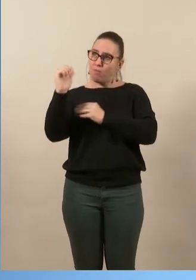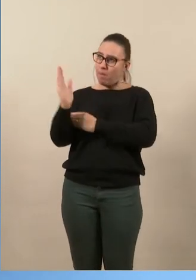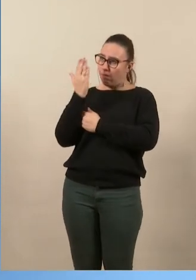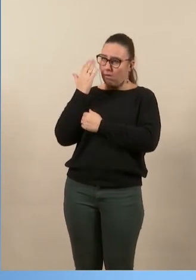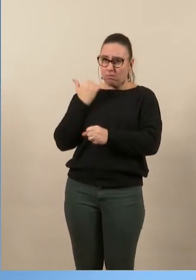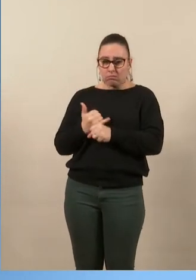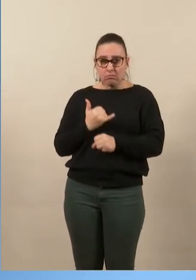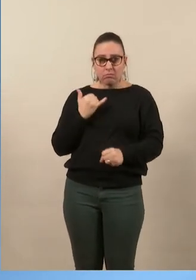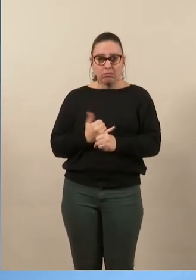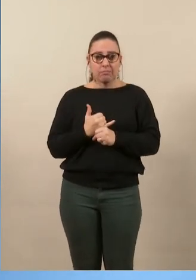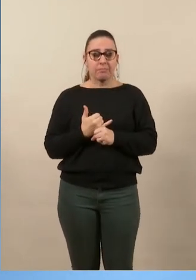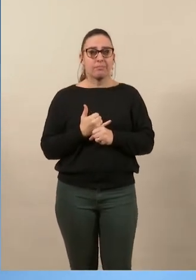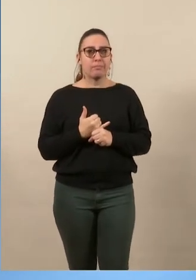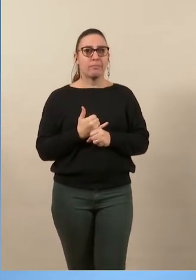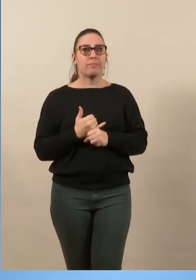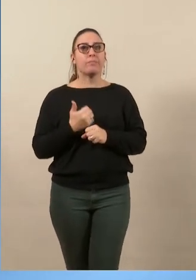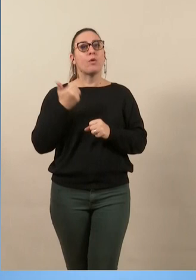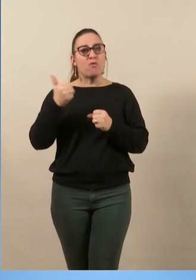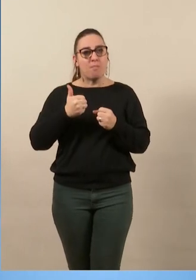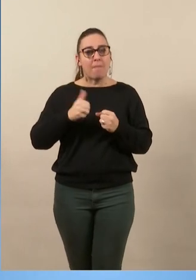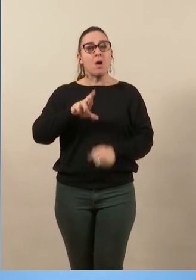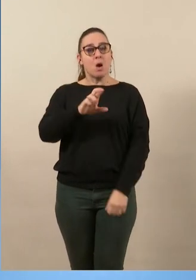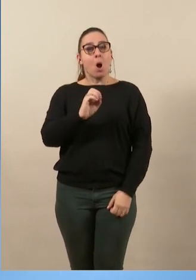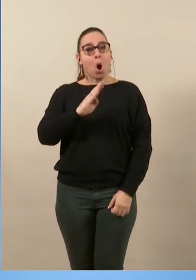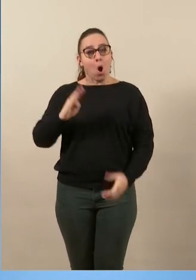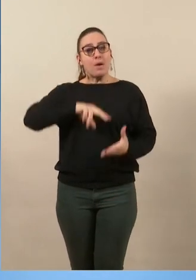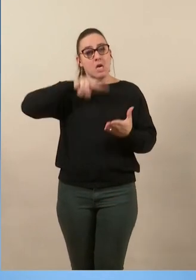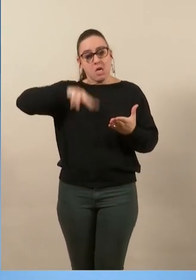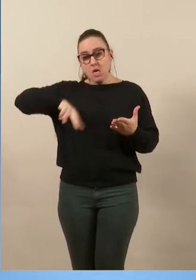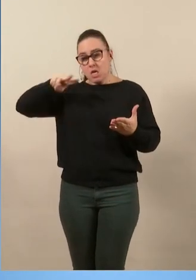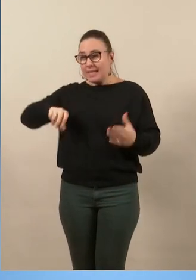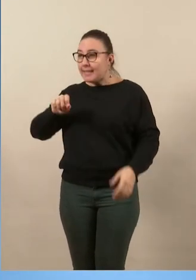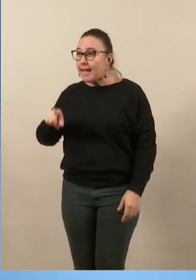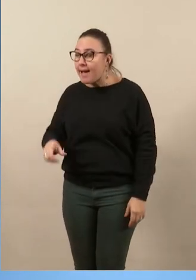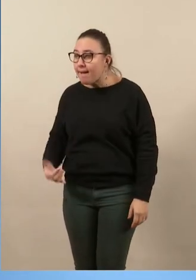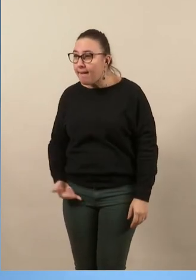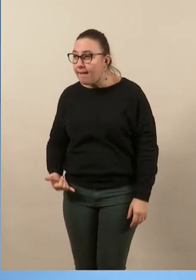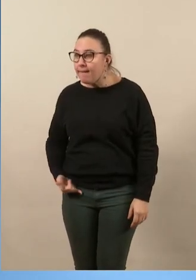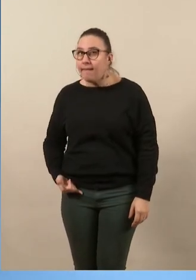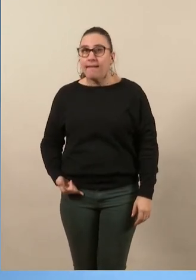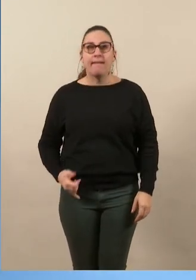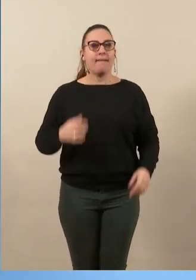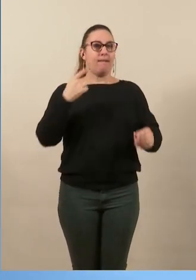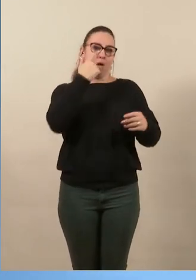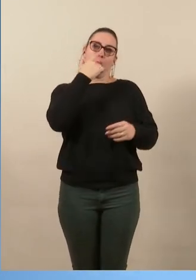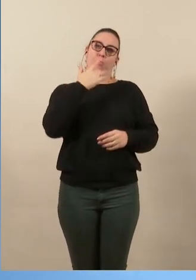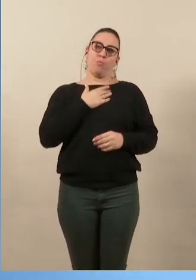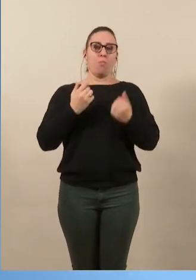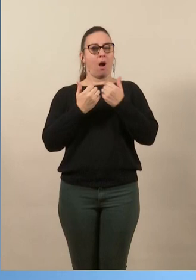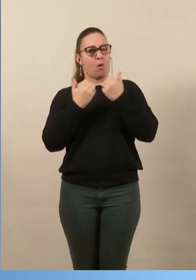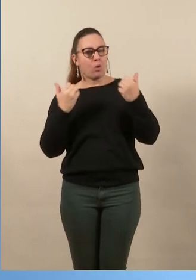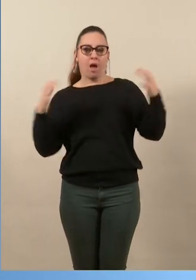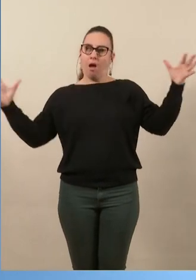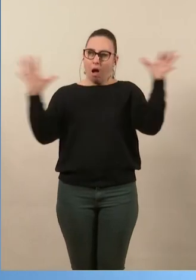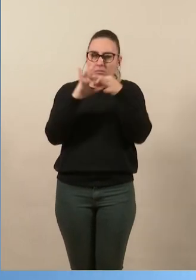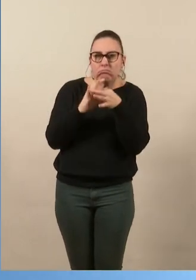décrivez dans votre rapport d'ori tion budgétaire moi je crois plutôt qu'il faut unir écouter et il faut